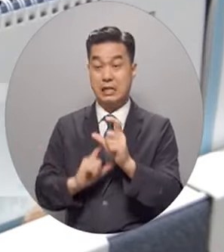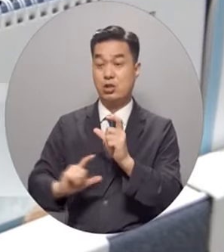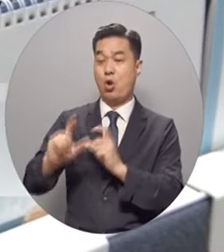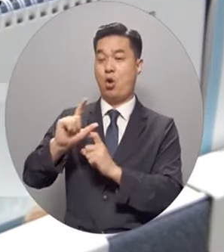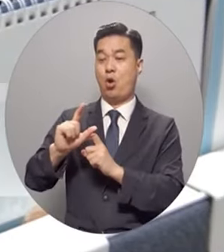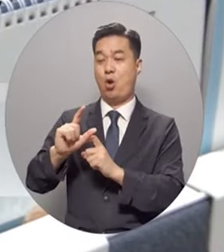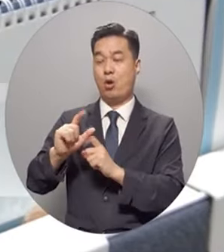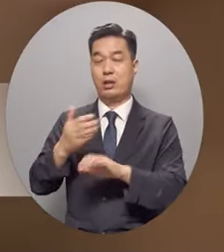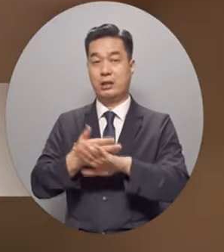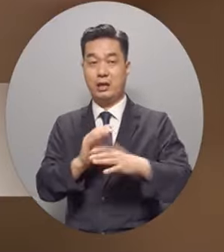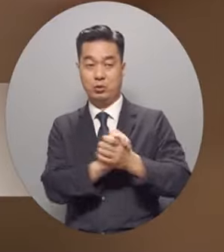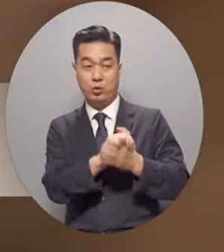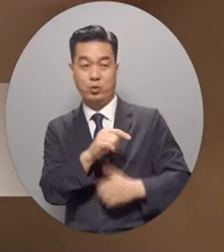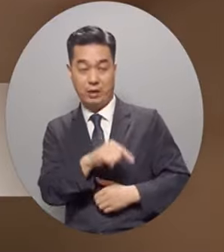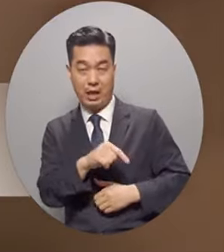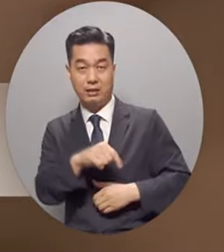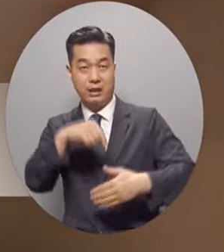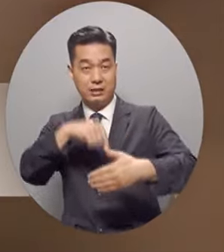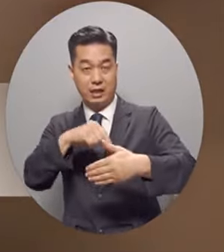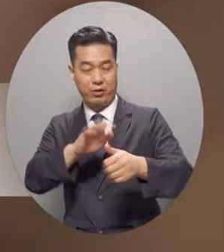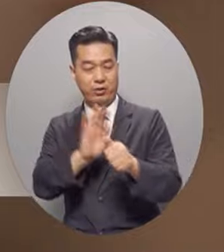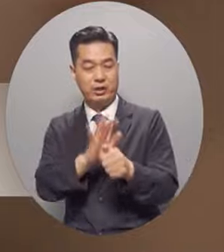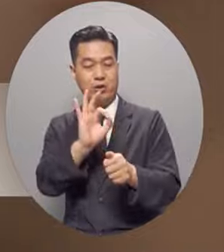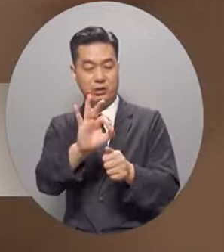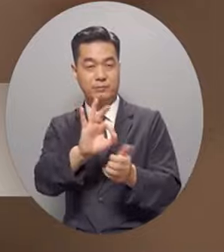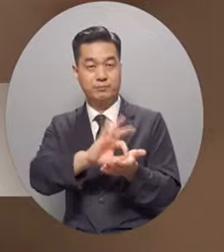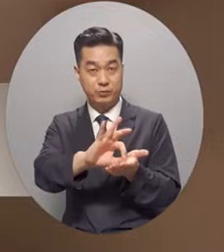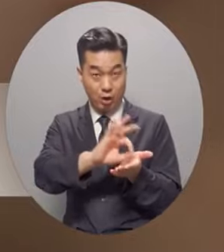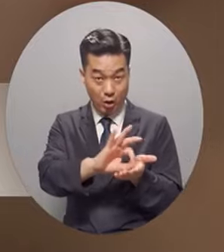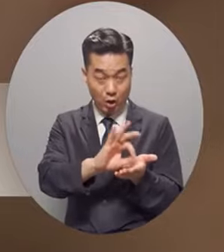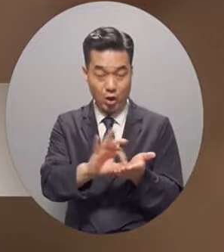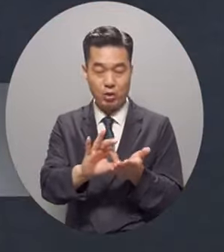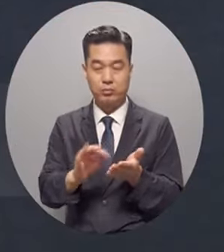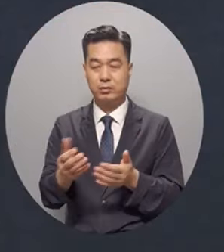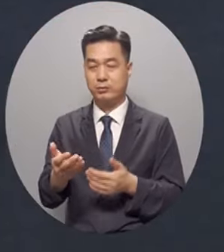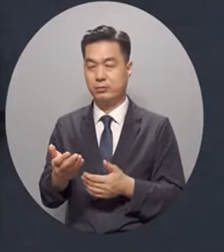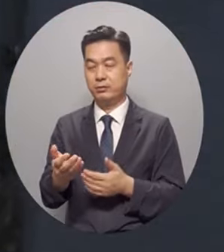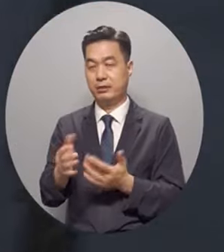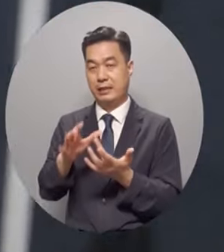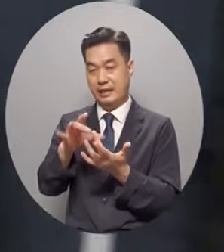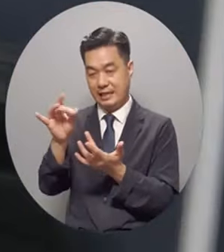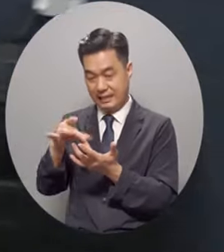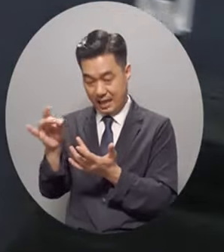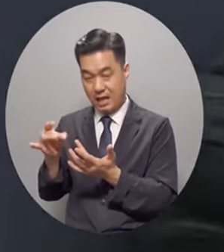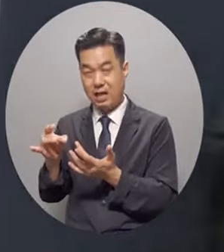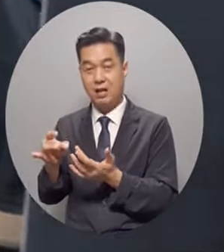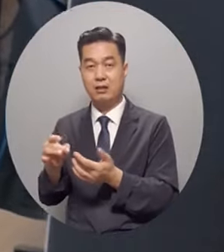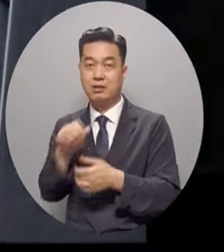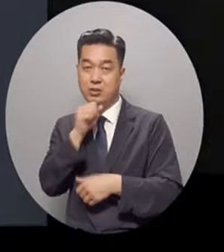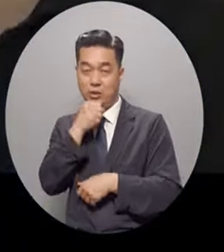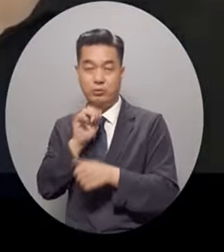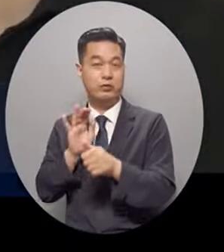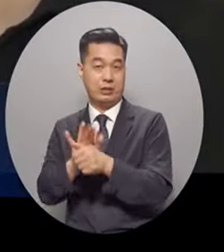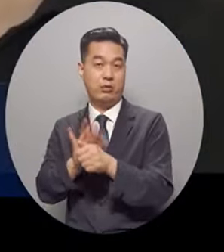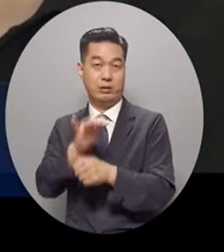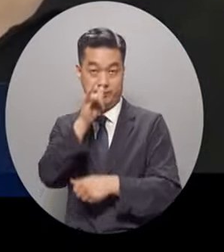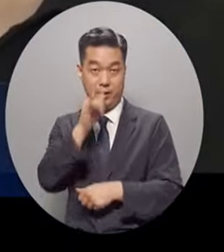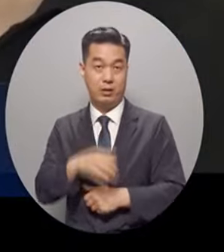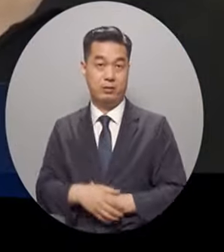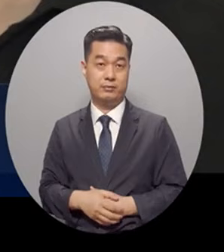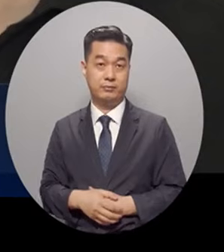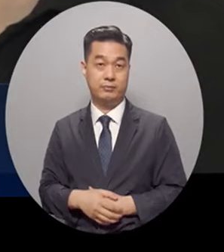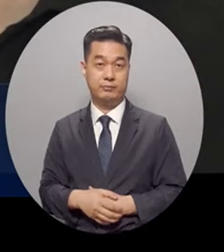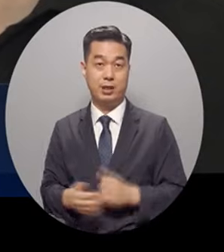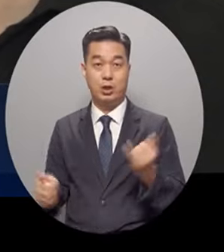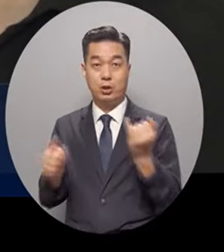동료들에게 회사는 자체적으로 지원금을 주고 인사국과에도 반영하며 적극 지원했습니다. 결혼, 출산,